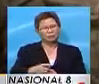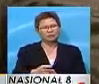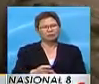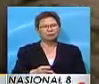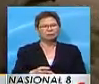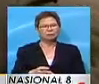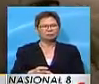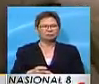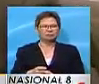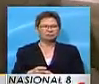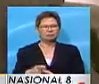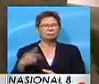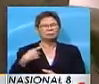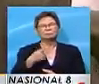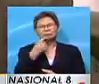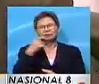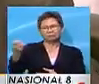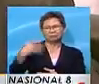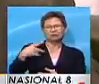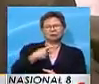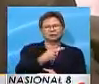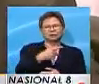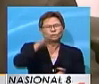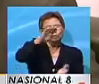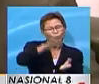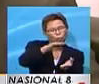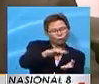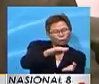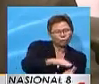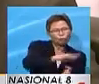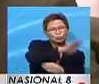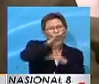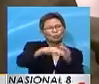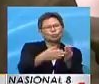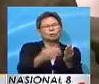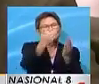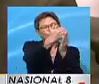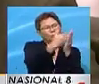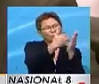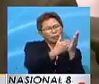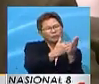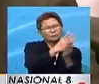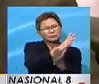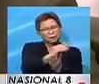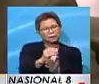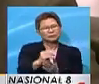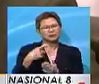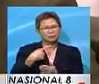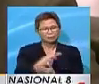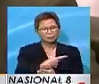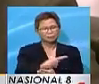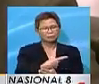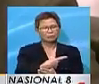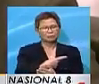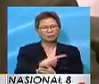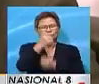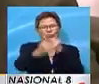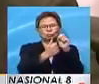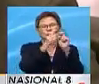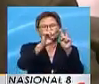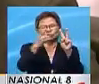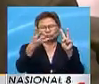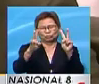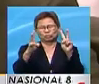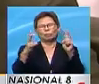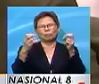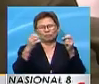semua atau scill down baliklah semua event-event dan juga mengambil kepentingan bahawa untuk 2017 Ini kebanyakan kita